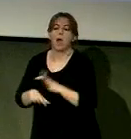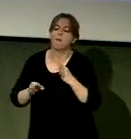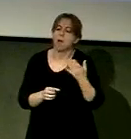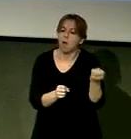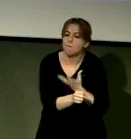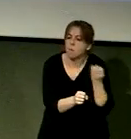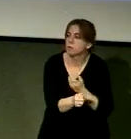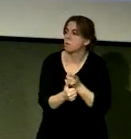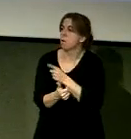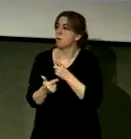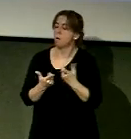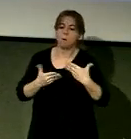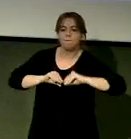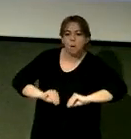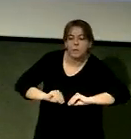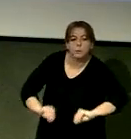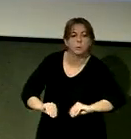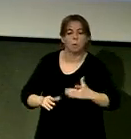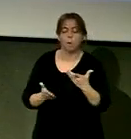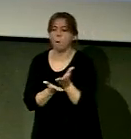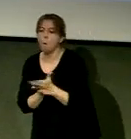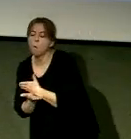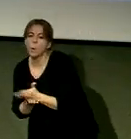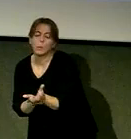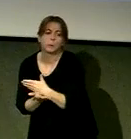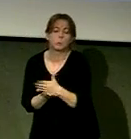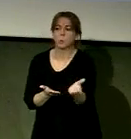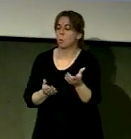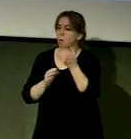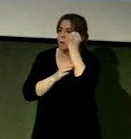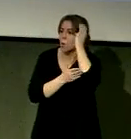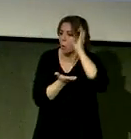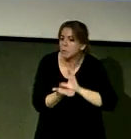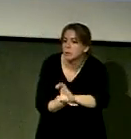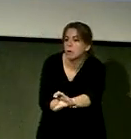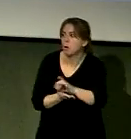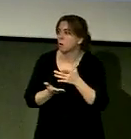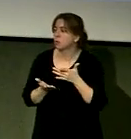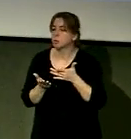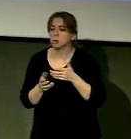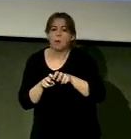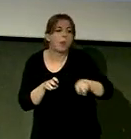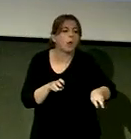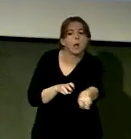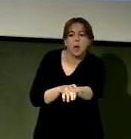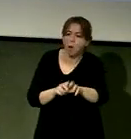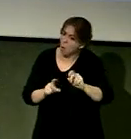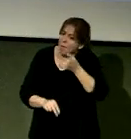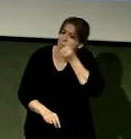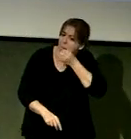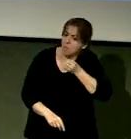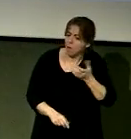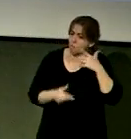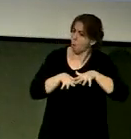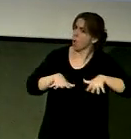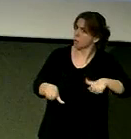formation, de mise en rapport, d'orientation, de connaissance des circuits, etc., c'est une chose, mais